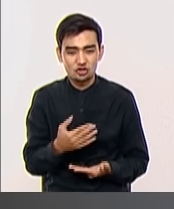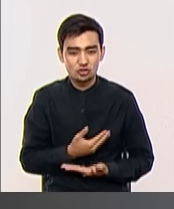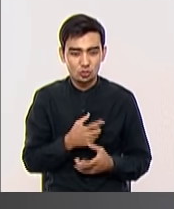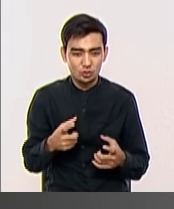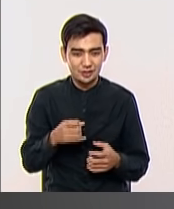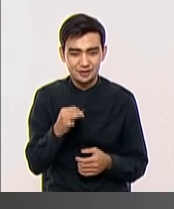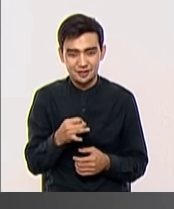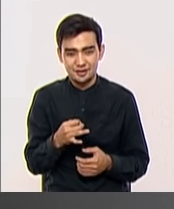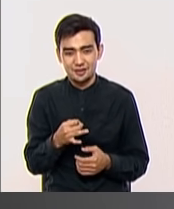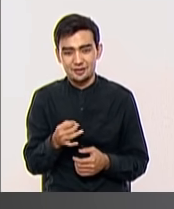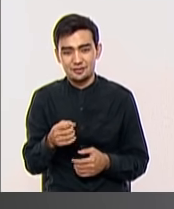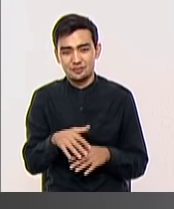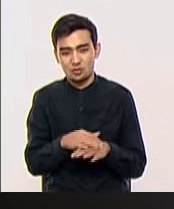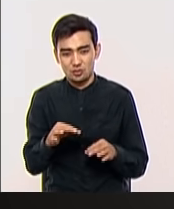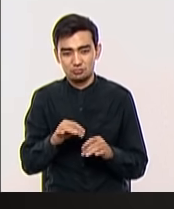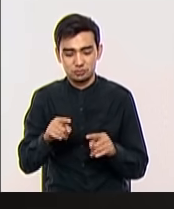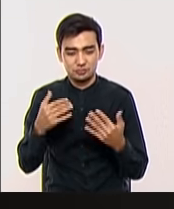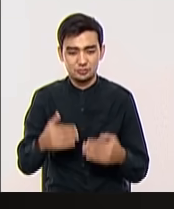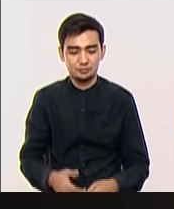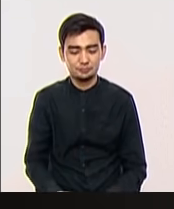и граждан не существует.